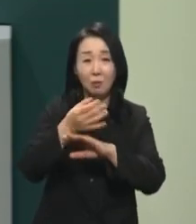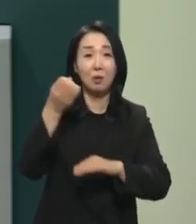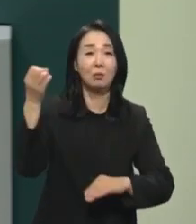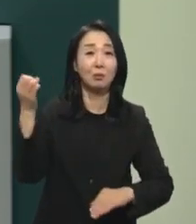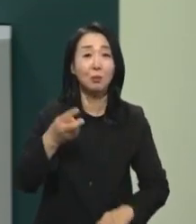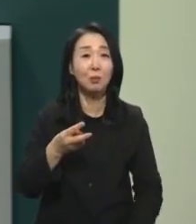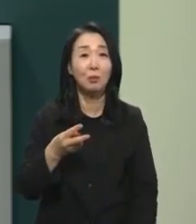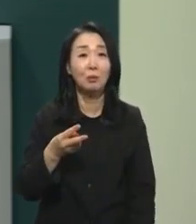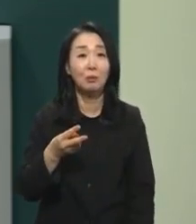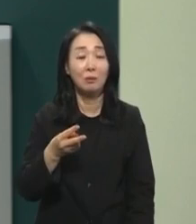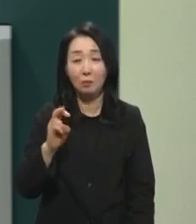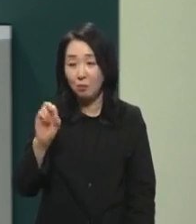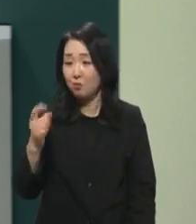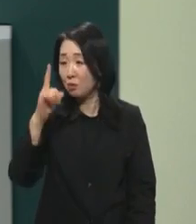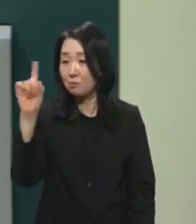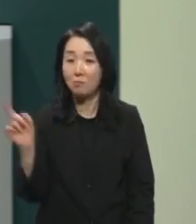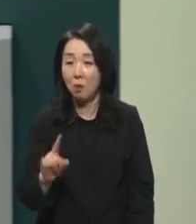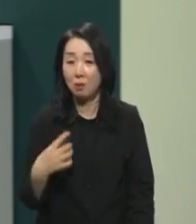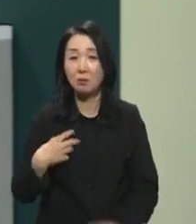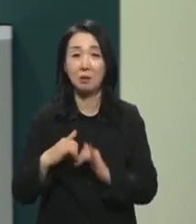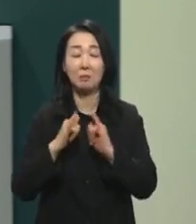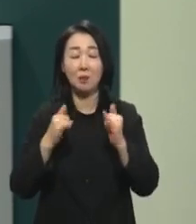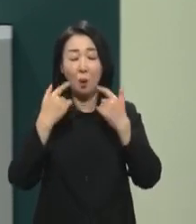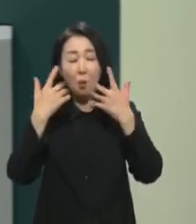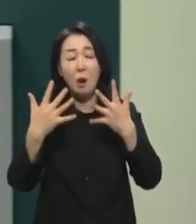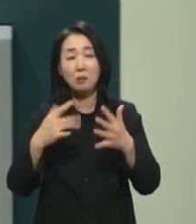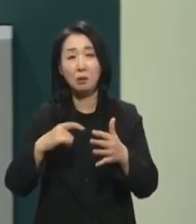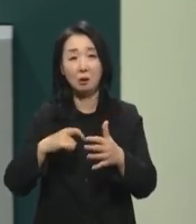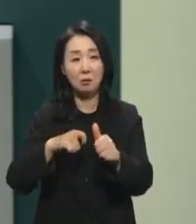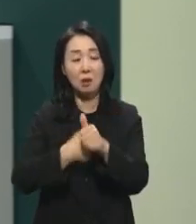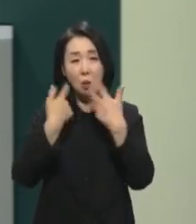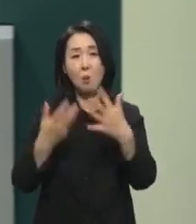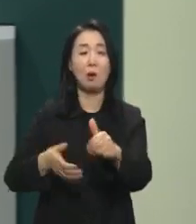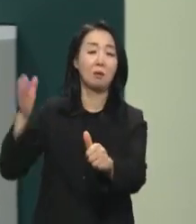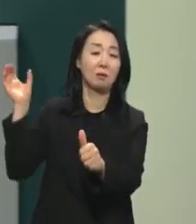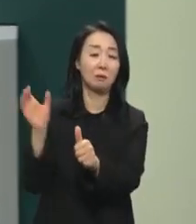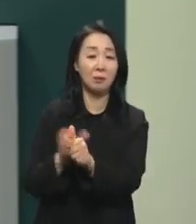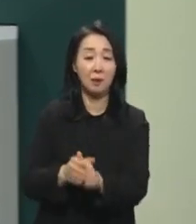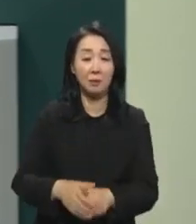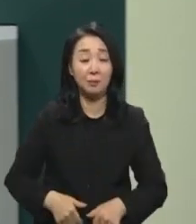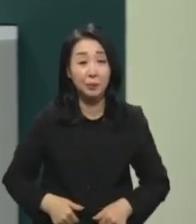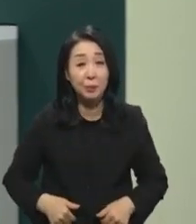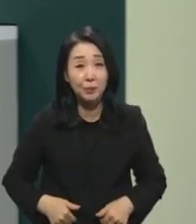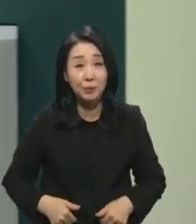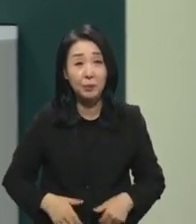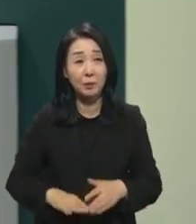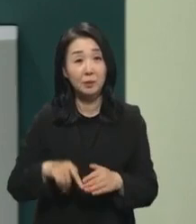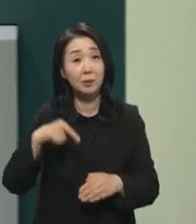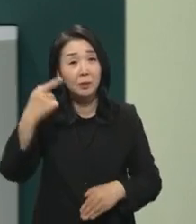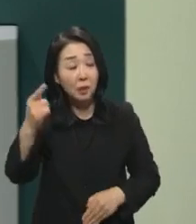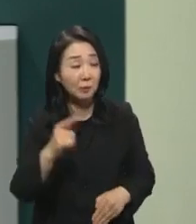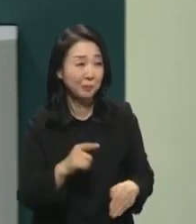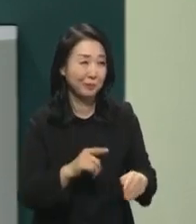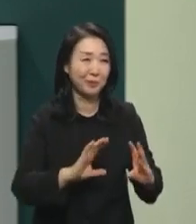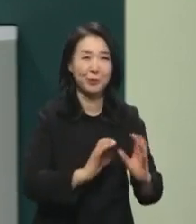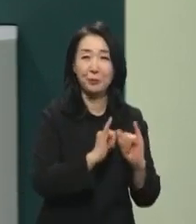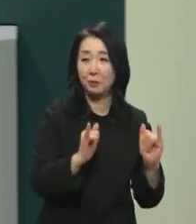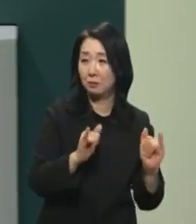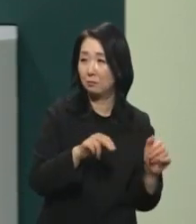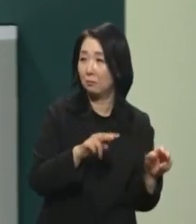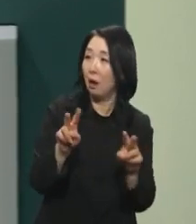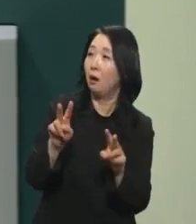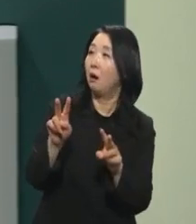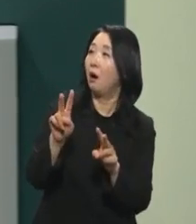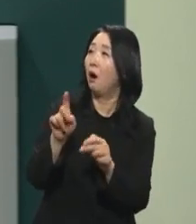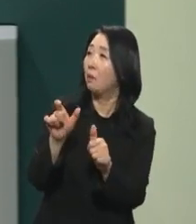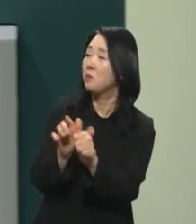합당한 원인 규명과 책임자 처벌까지 반드시 해야만 그 이후로네 국민이 정부를 믿고 일을 할